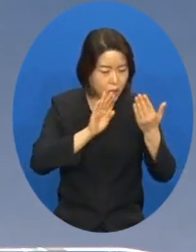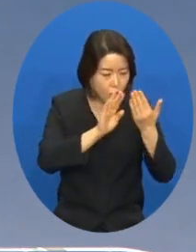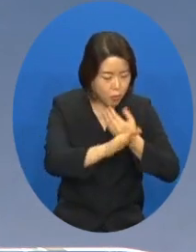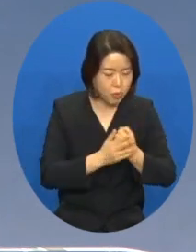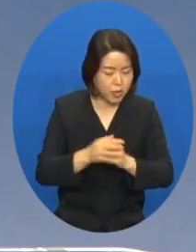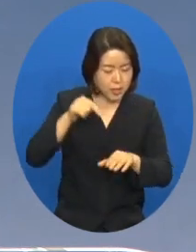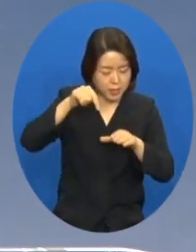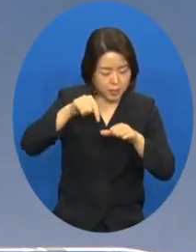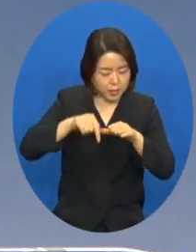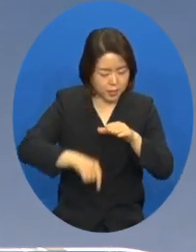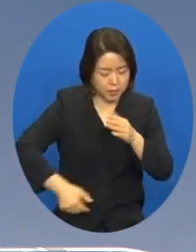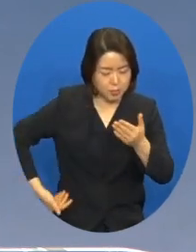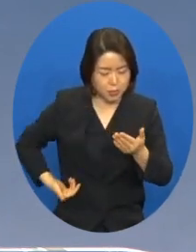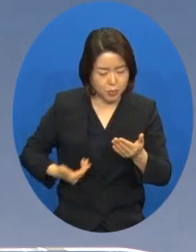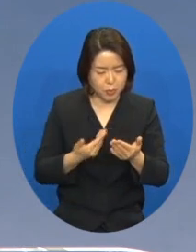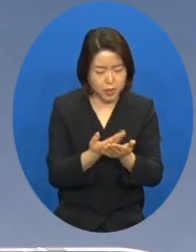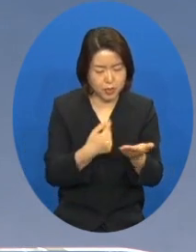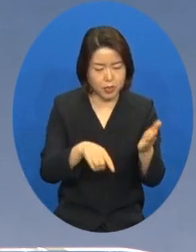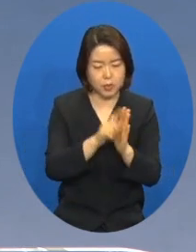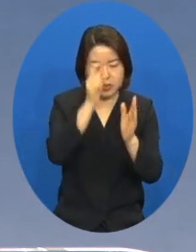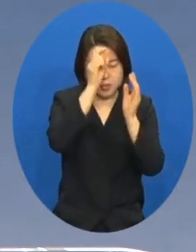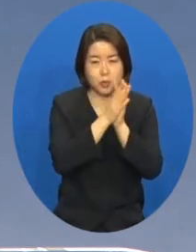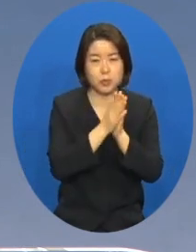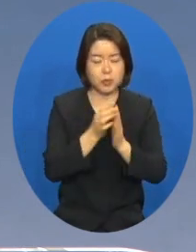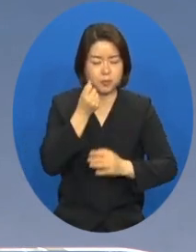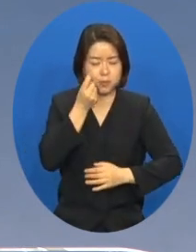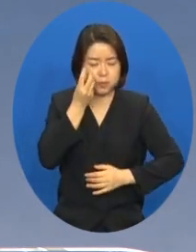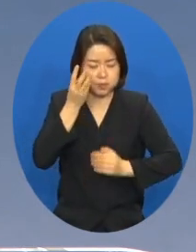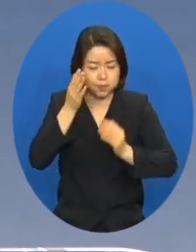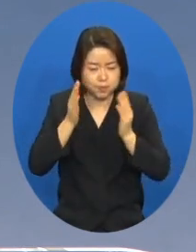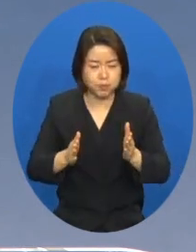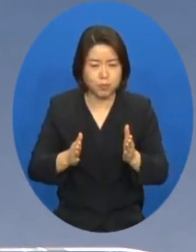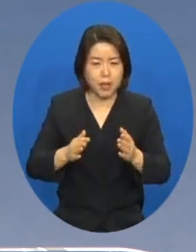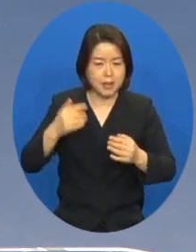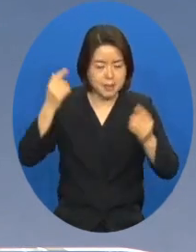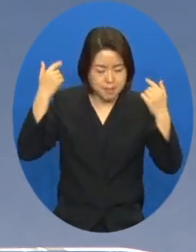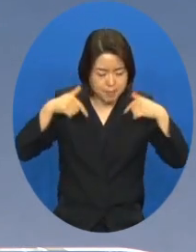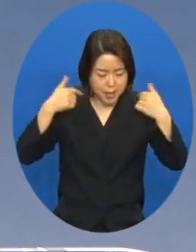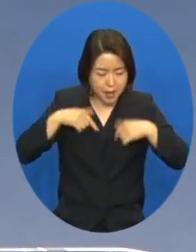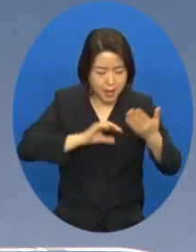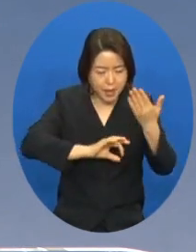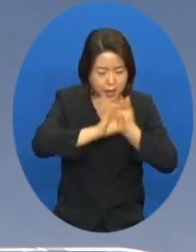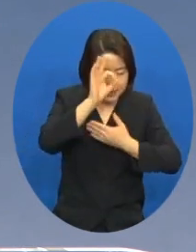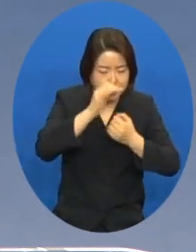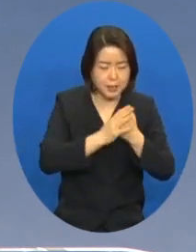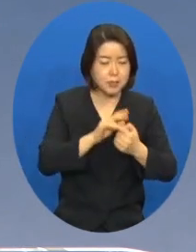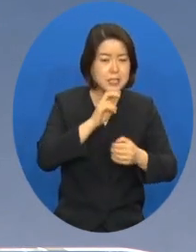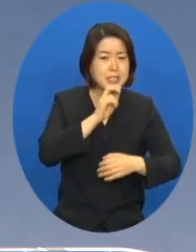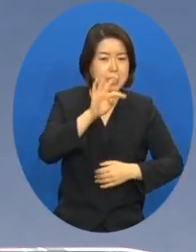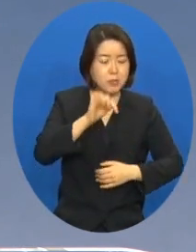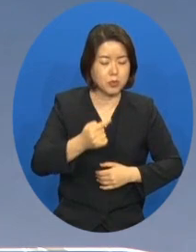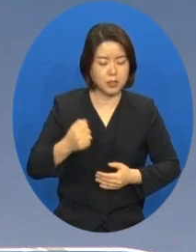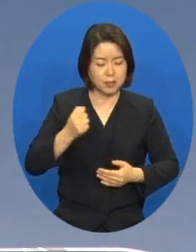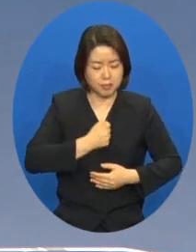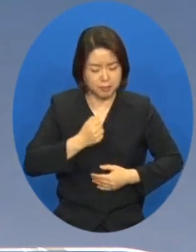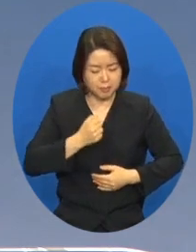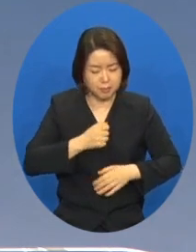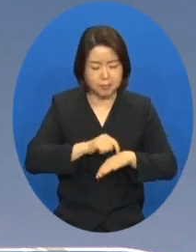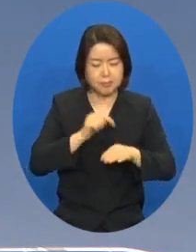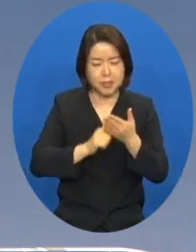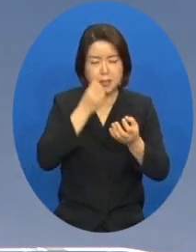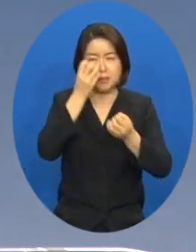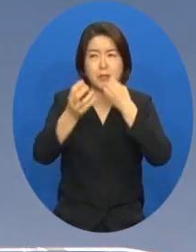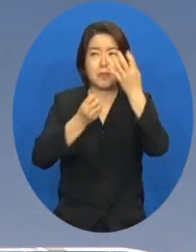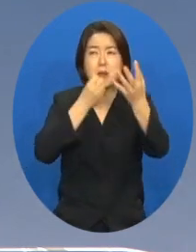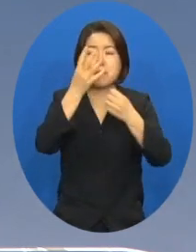위해 기도했습니다. 몇 달 동안 아침마다 20분을 따로 떼어 통회하는 마음을 구했습니다. 그리고